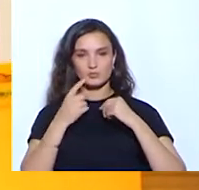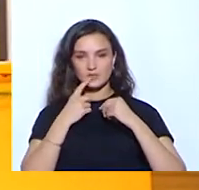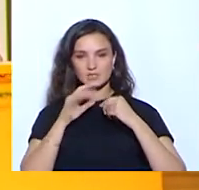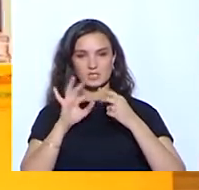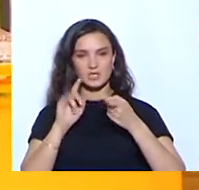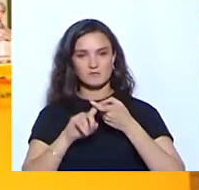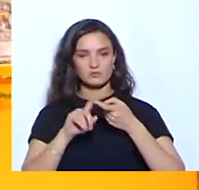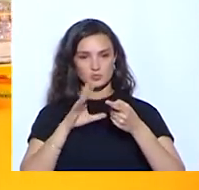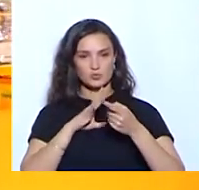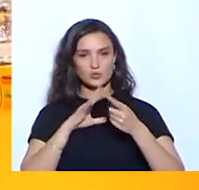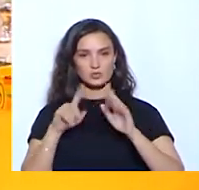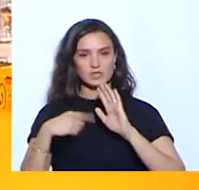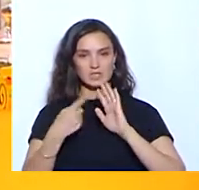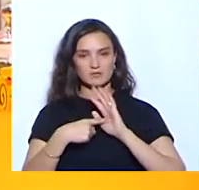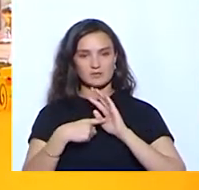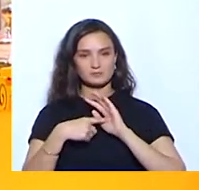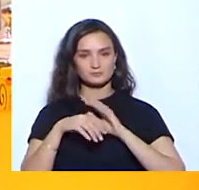კვერცხთან დაკავშირებით ჰქონდა კითხვა.